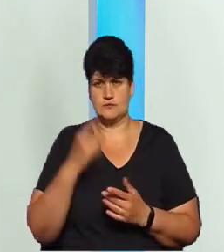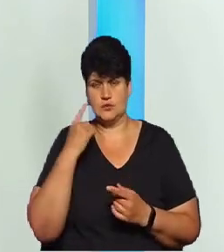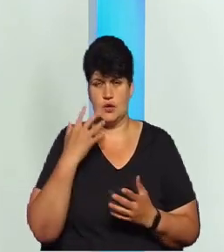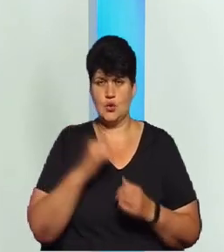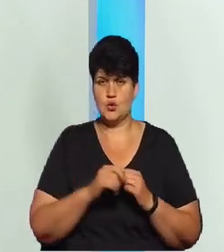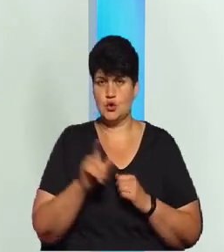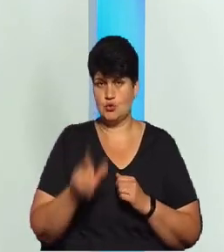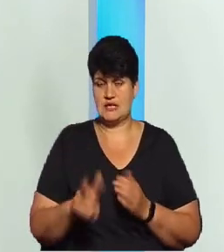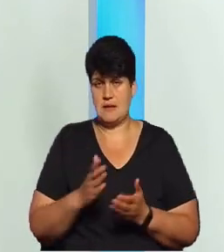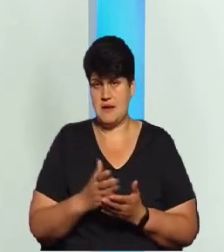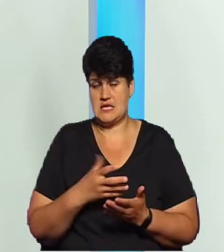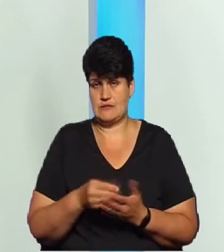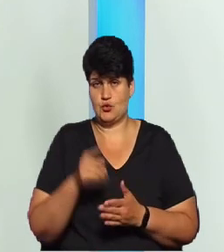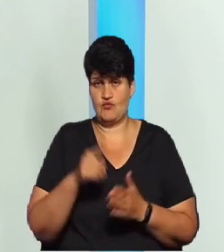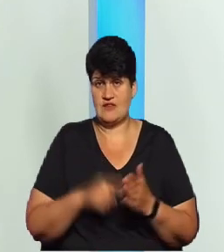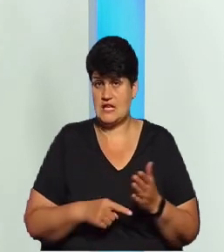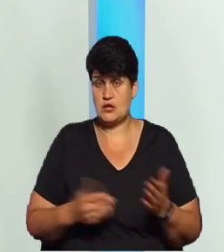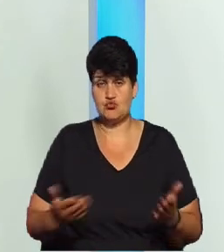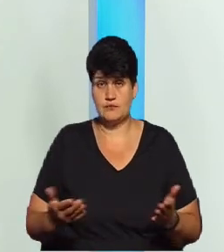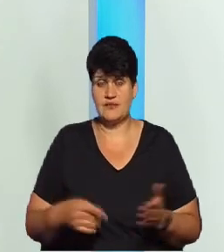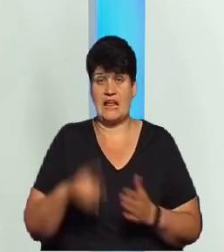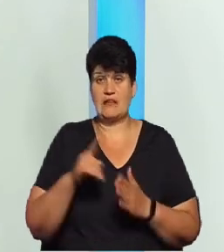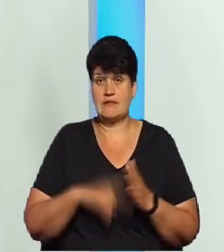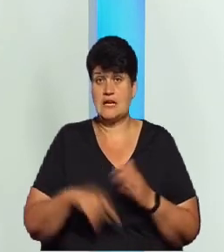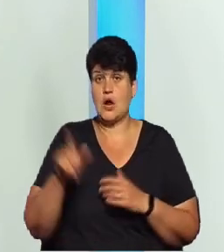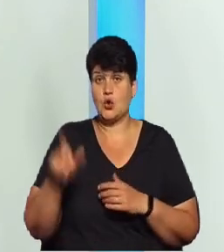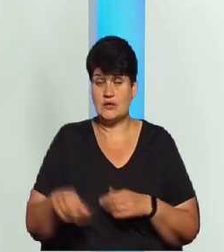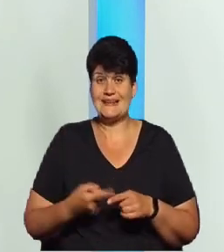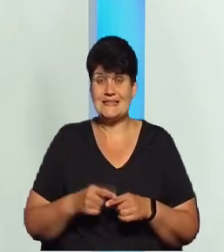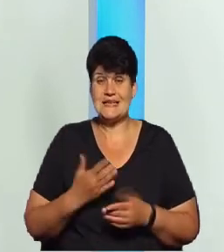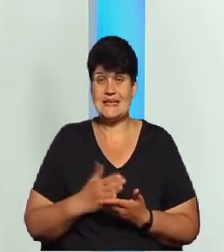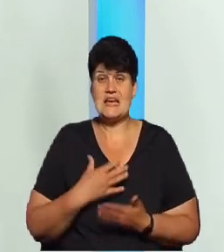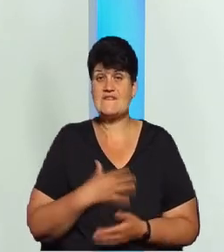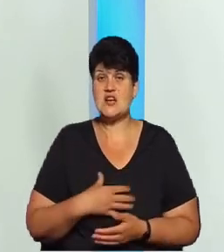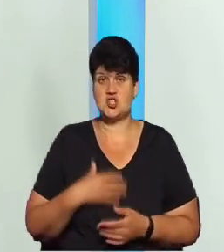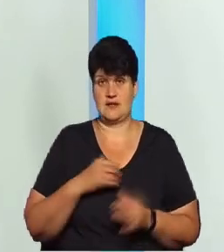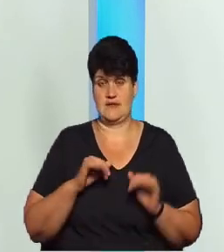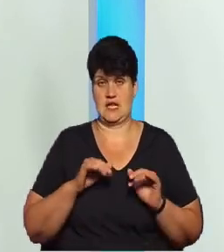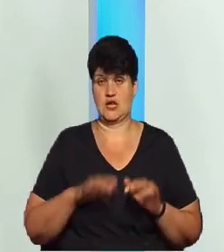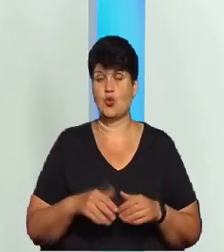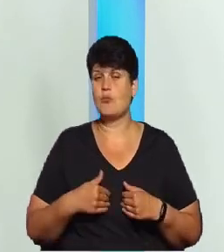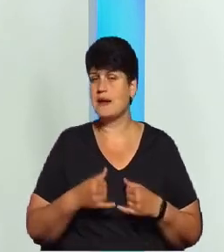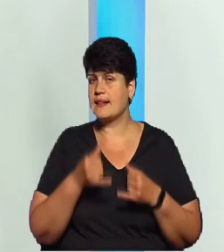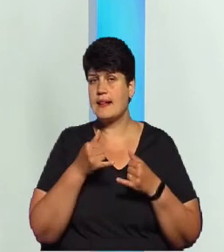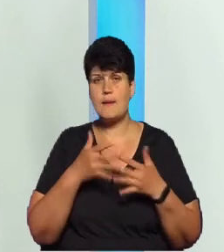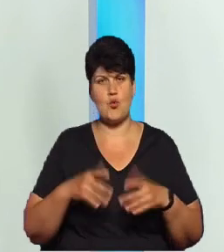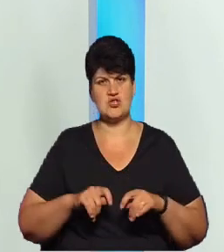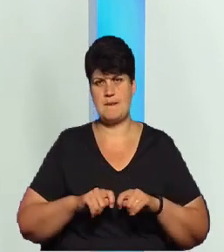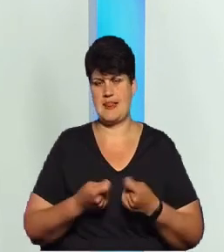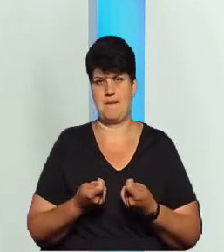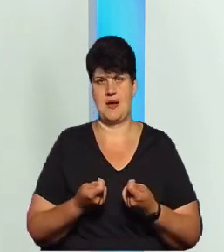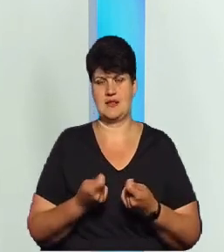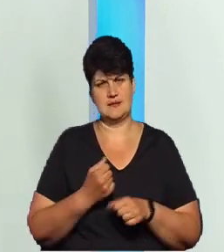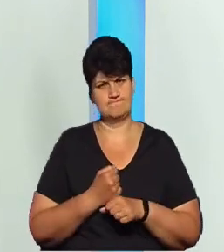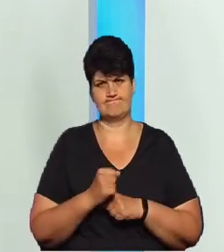віру. І віра людини – це є така важлива річ, яку ми не можемо ламати через коліно і примушувати. Тому що